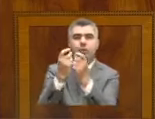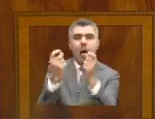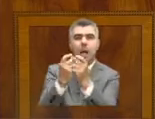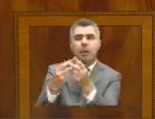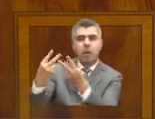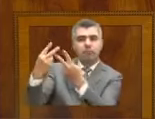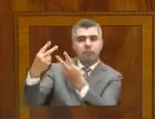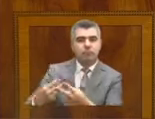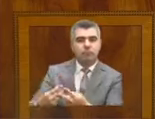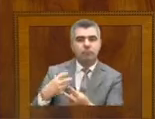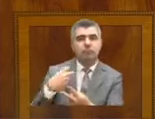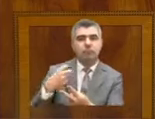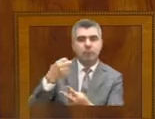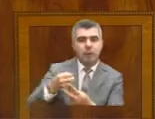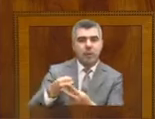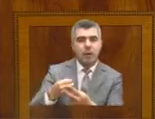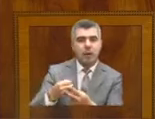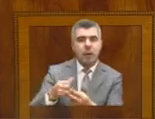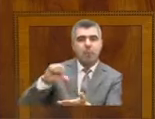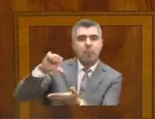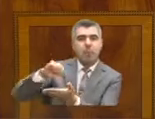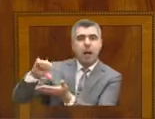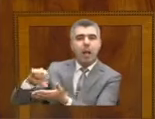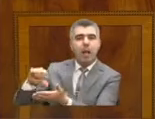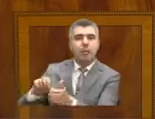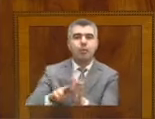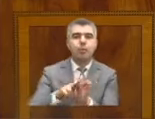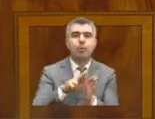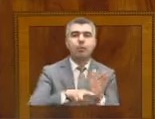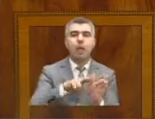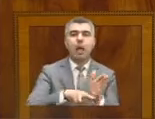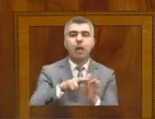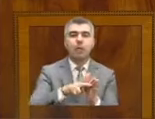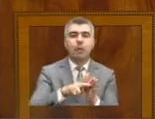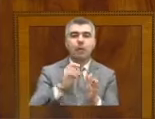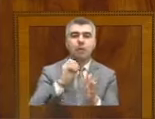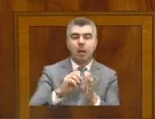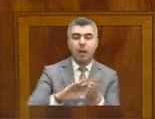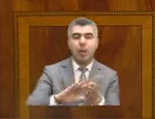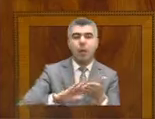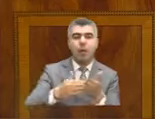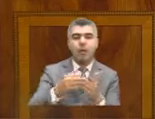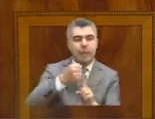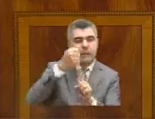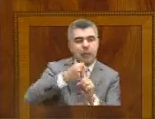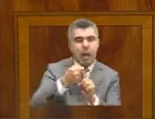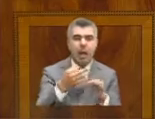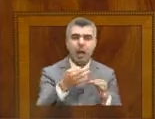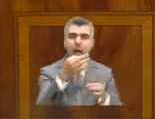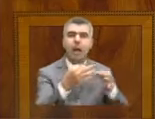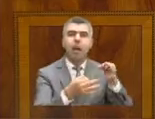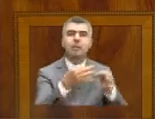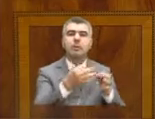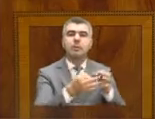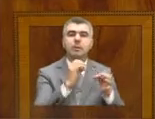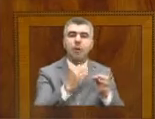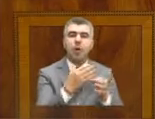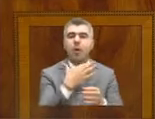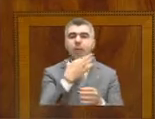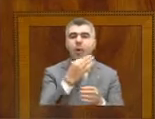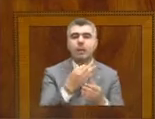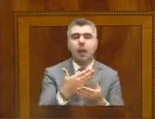وتعزيز أدوار المراكز الجهوية للاستثمار وفعاليتها وإصلاح العدالة وتبسيط المساطر